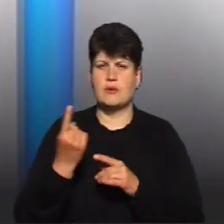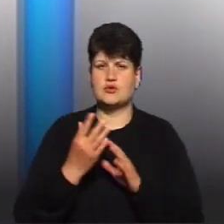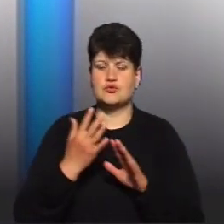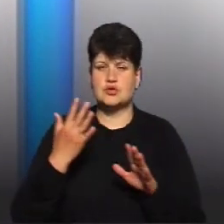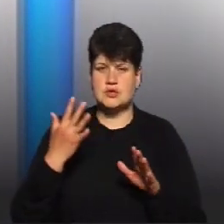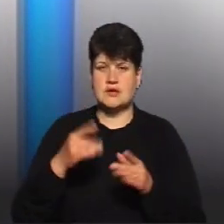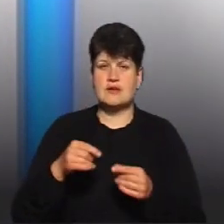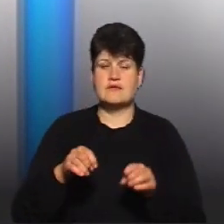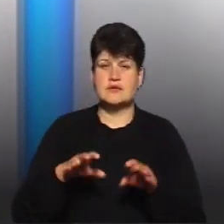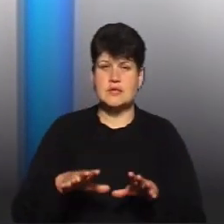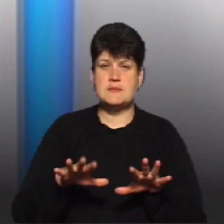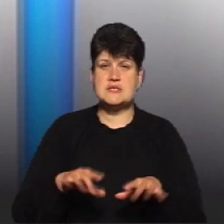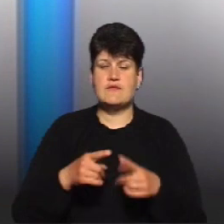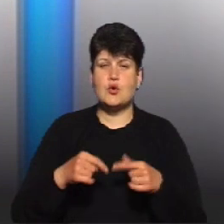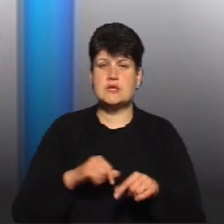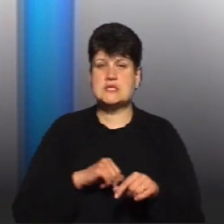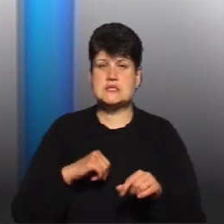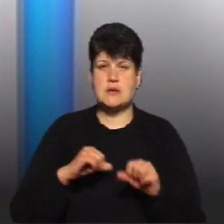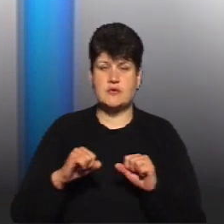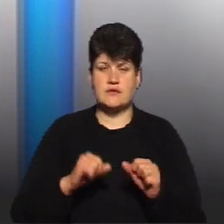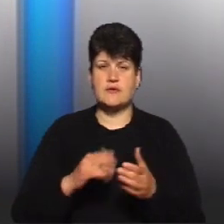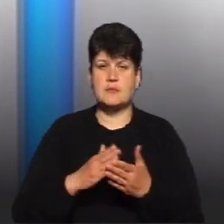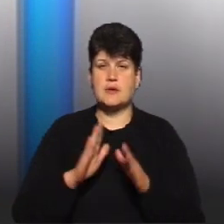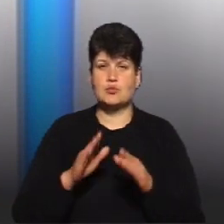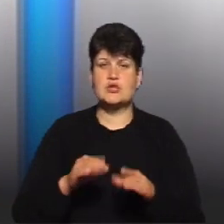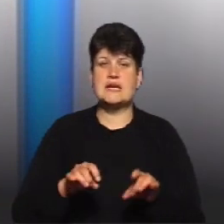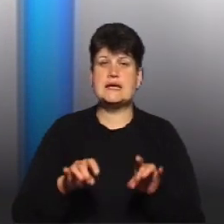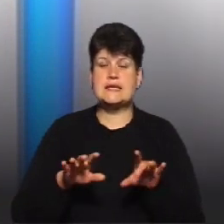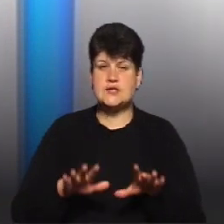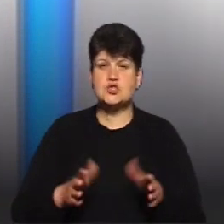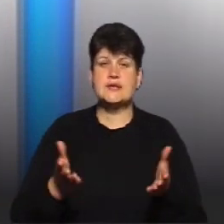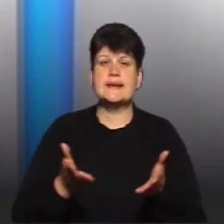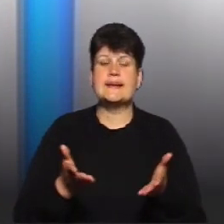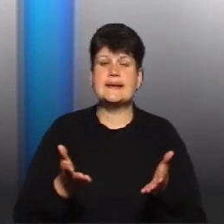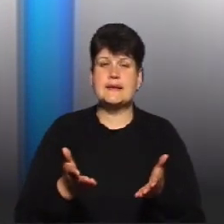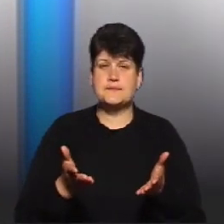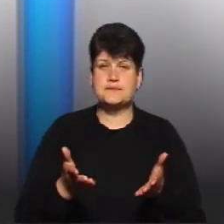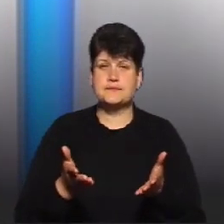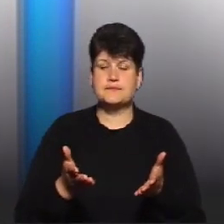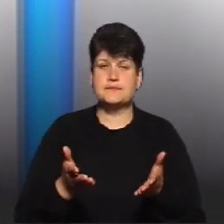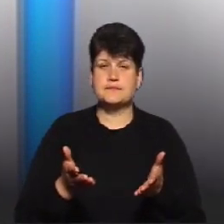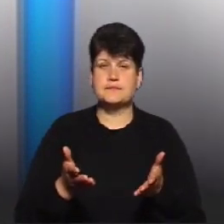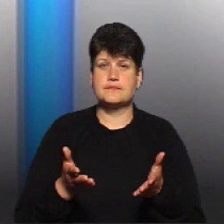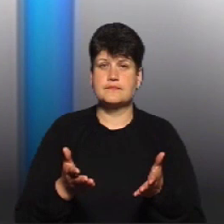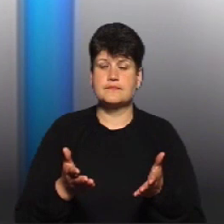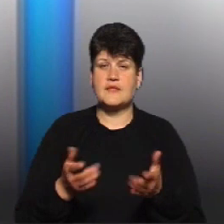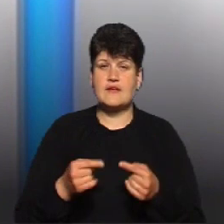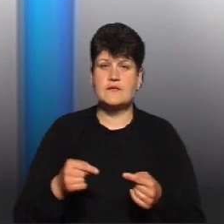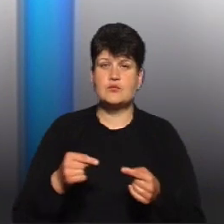органами самоврядування. Має бути відповідне рішення, яке далі, відповідно до цього